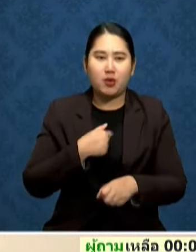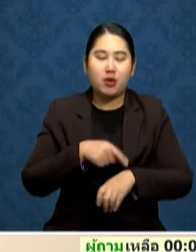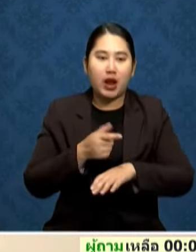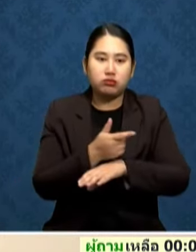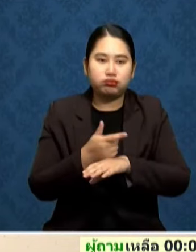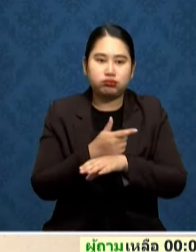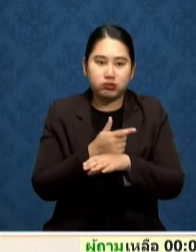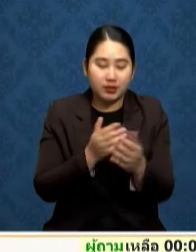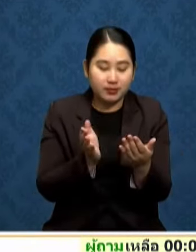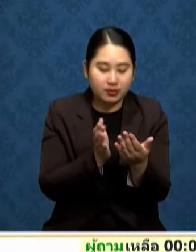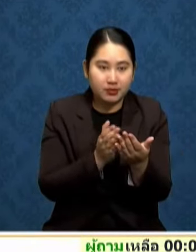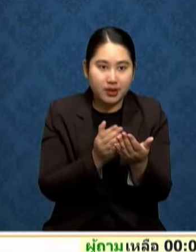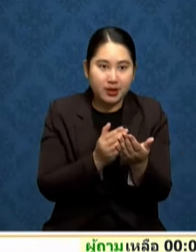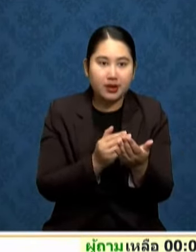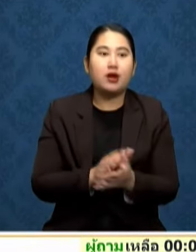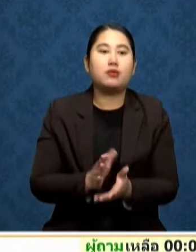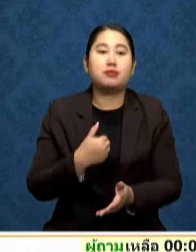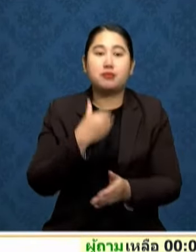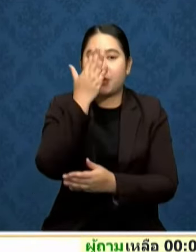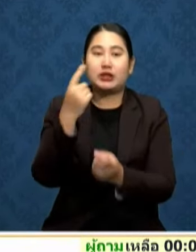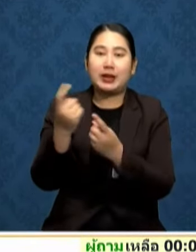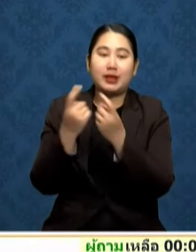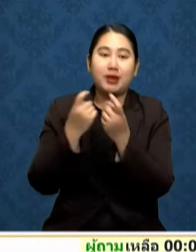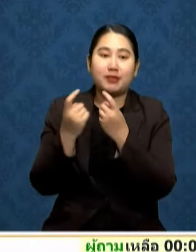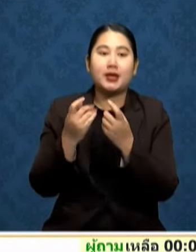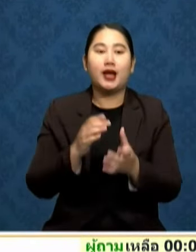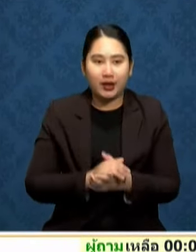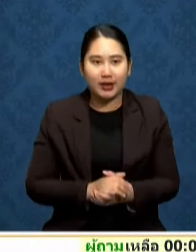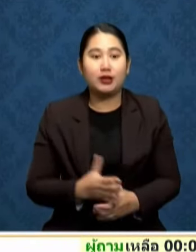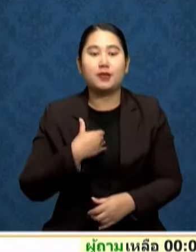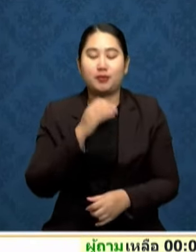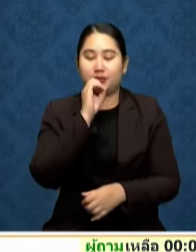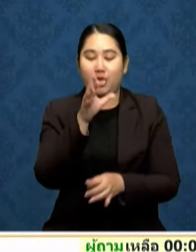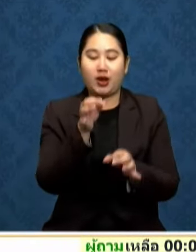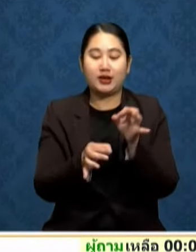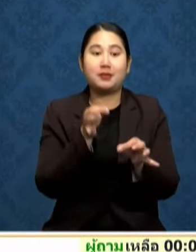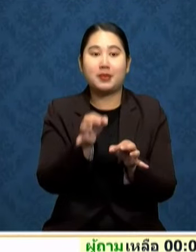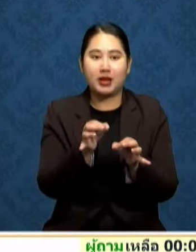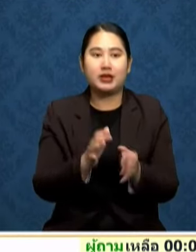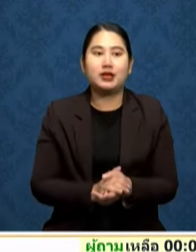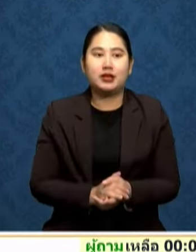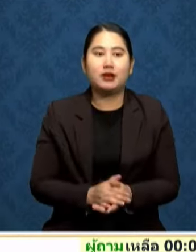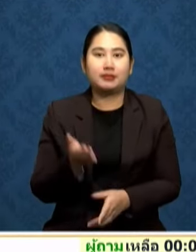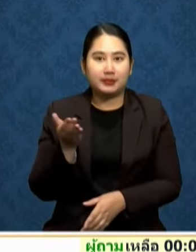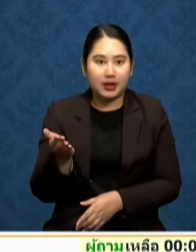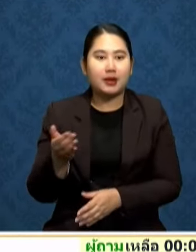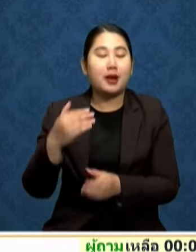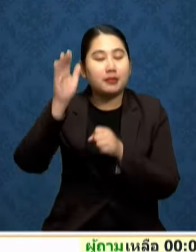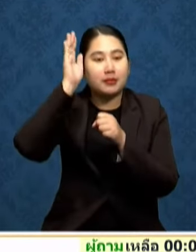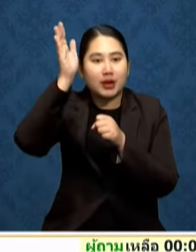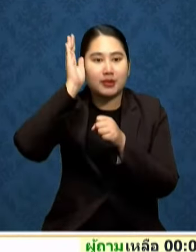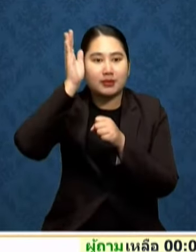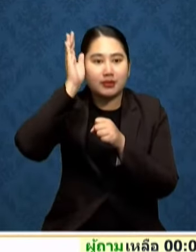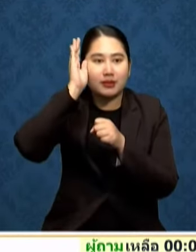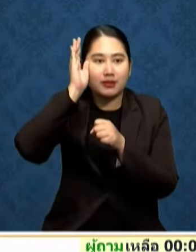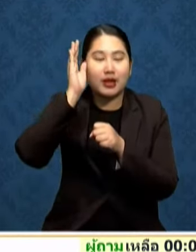คำถามของเพื่อนสมาชิกเพราะว่าท่านก็ถามอยู่หลายคำถามแต่ผมนำเรียนนะครับว่าสิ่งที่ท่านอภิปราย